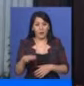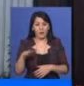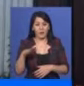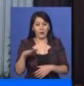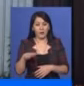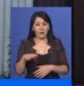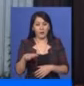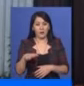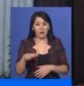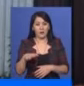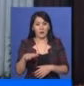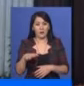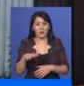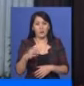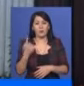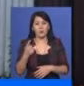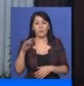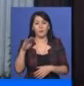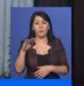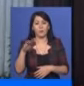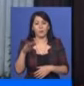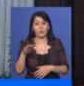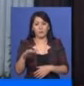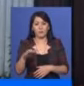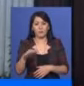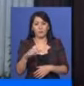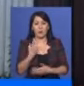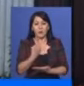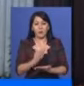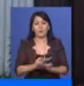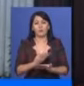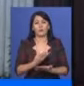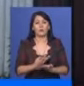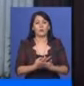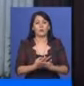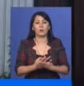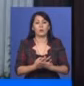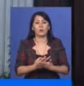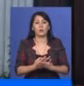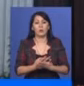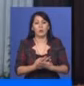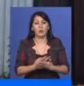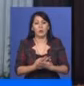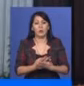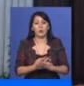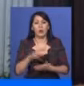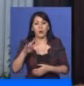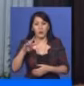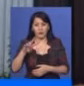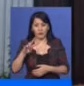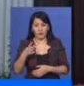әкесі мен бір баланың денесі жерде жатқаны табылды. Мынау спальный помещение дейміз ғой. Екінші